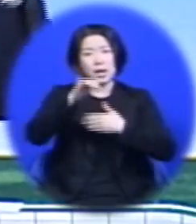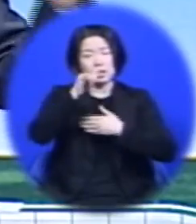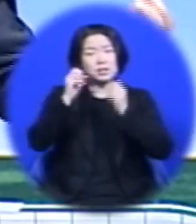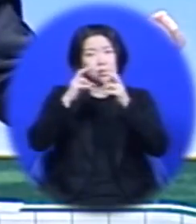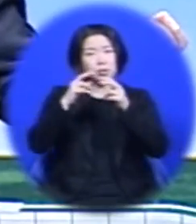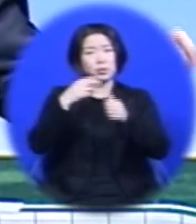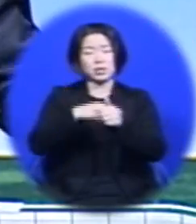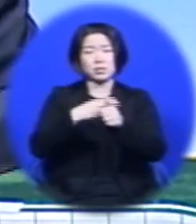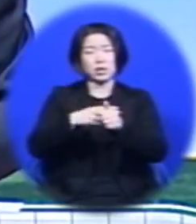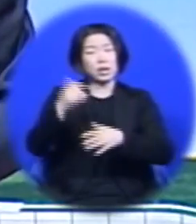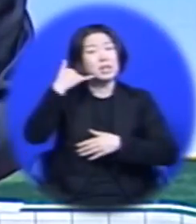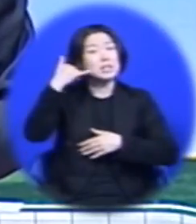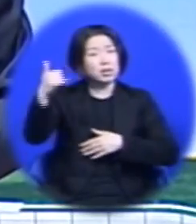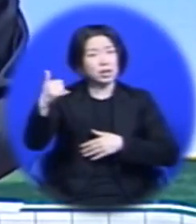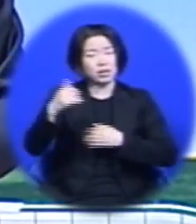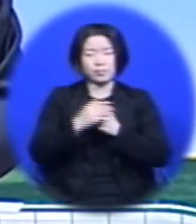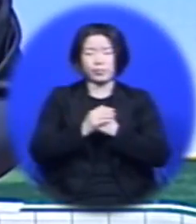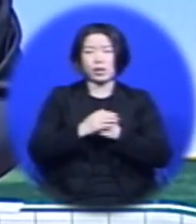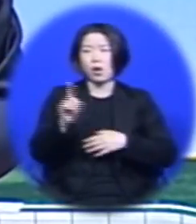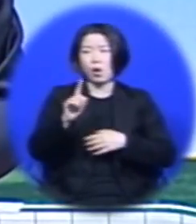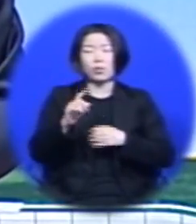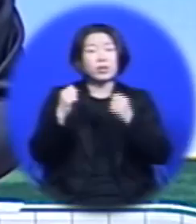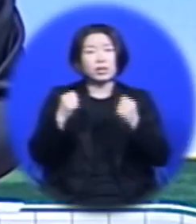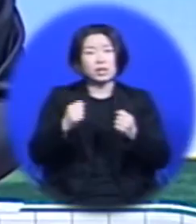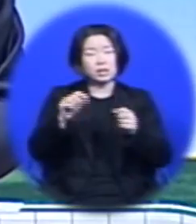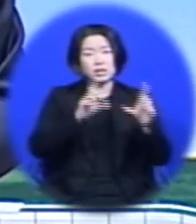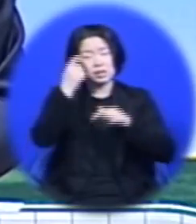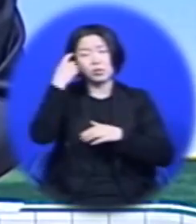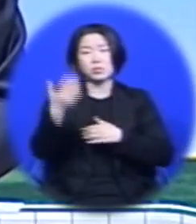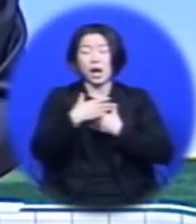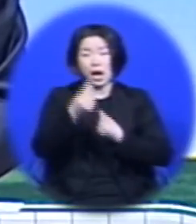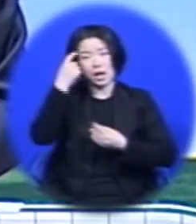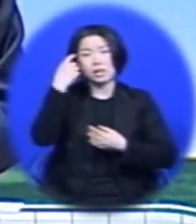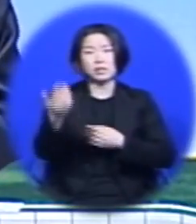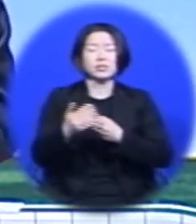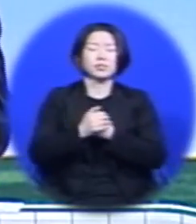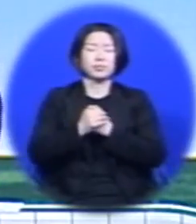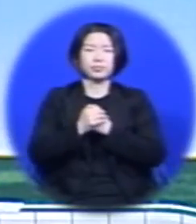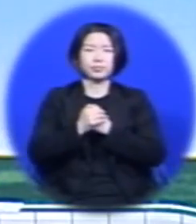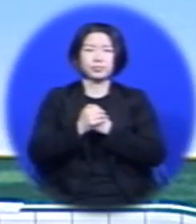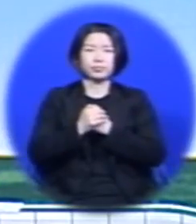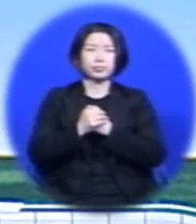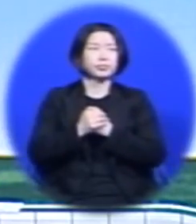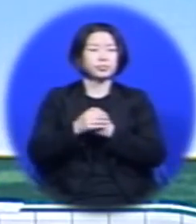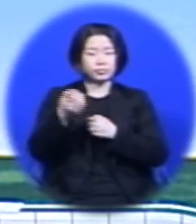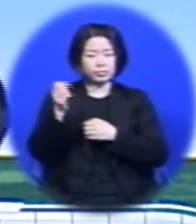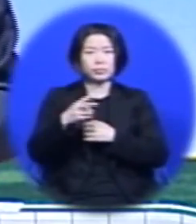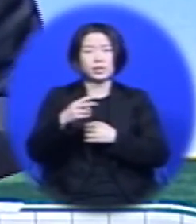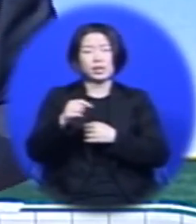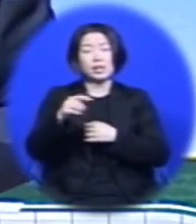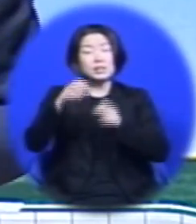에 전화를 드려 바쁩니다 어떻게 지내시는지 안전 아시는지 그랬더니 그